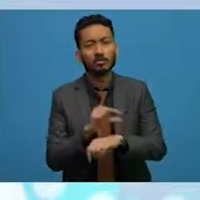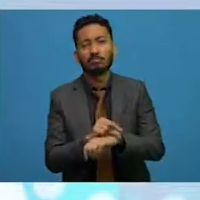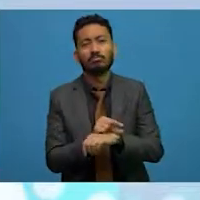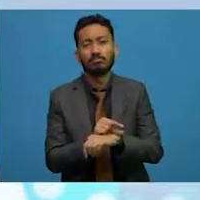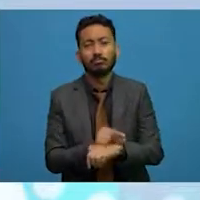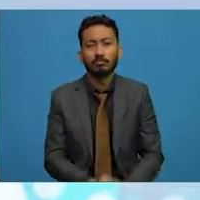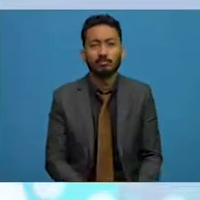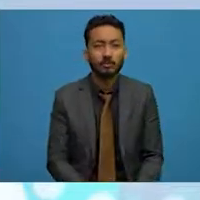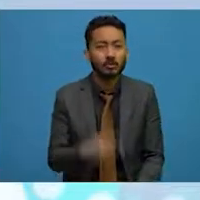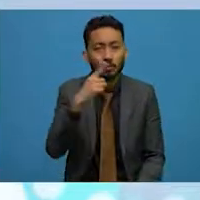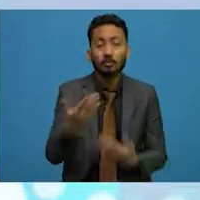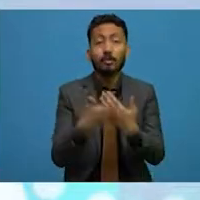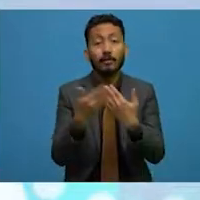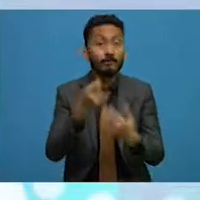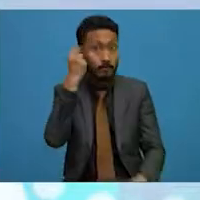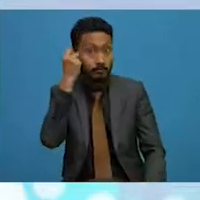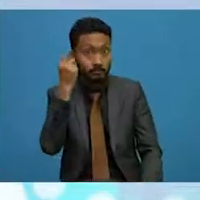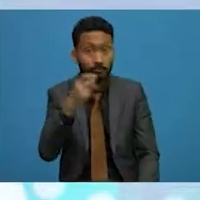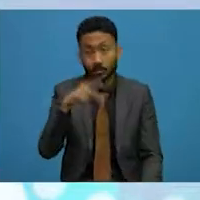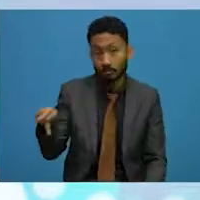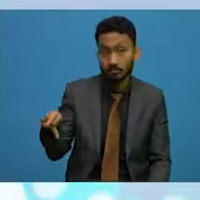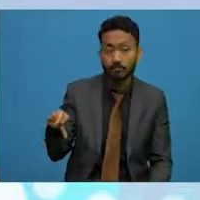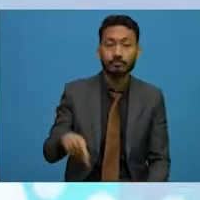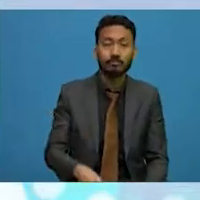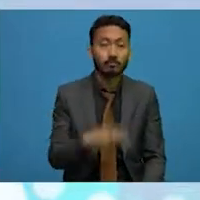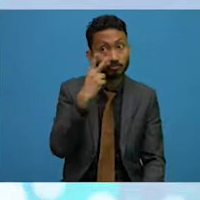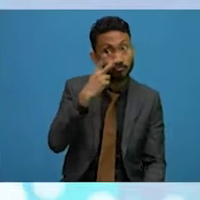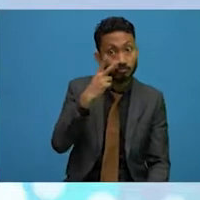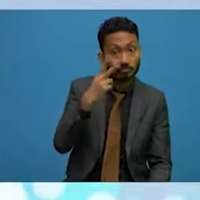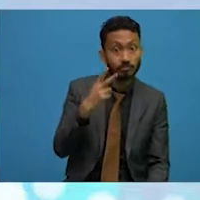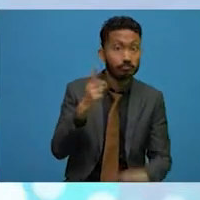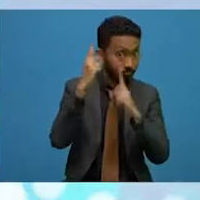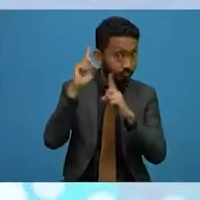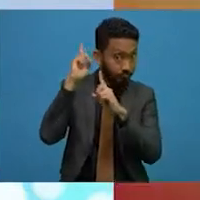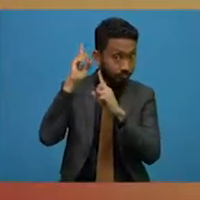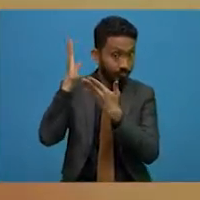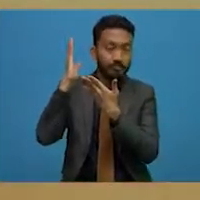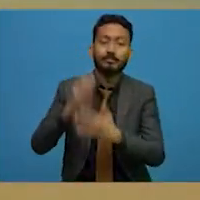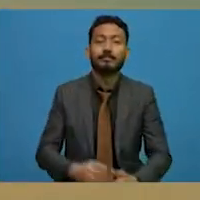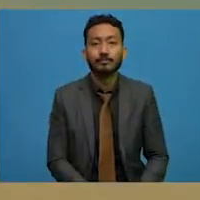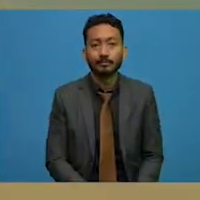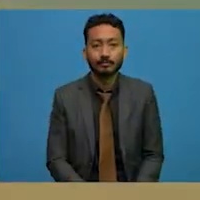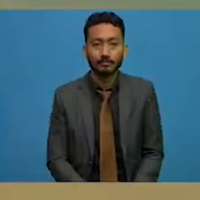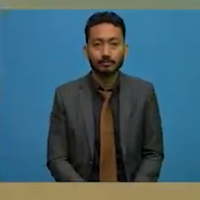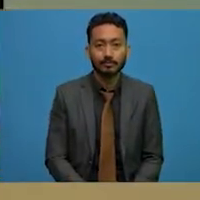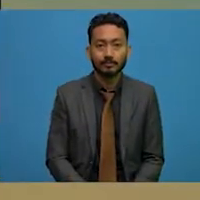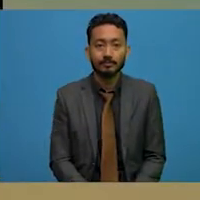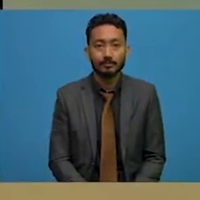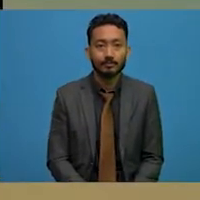Untuk memudahkan pemahaman pelajar, mari kita lihat paparan ini.